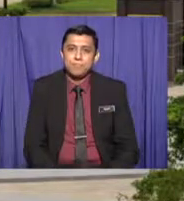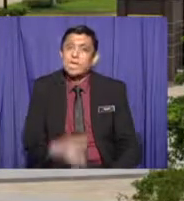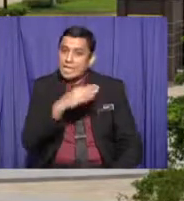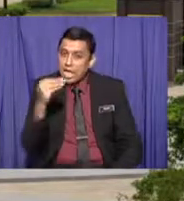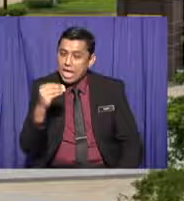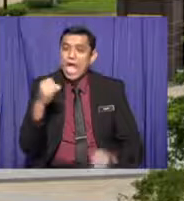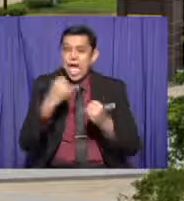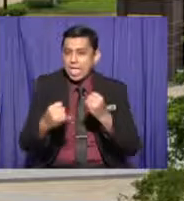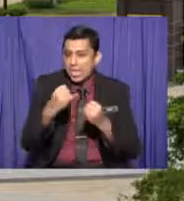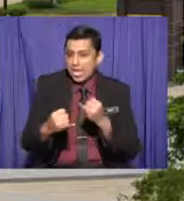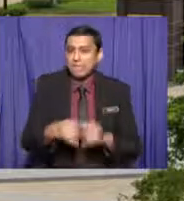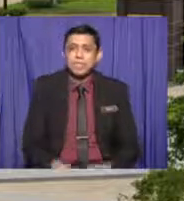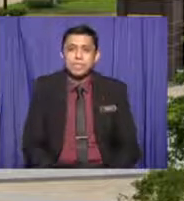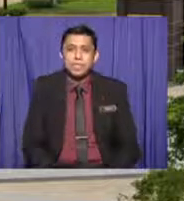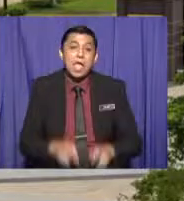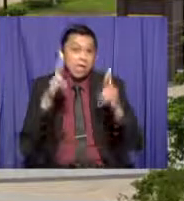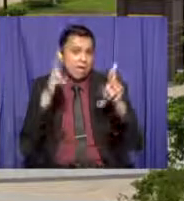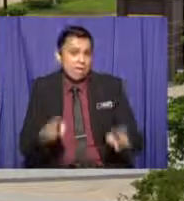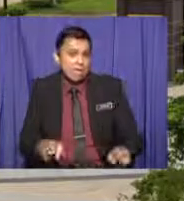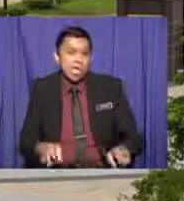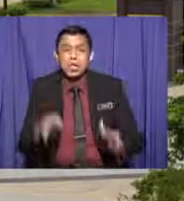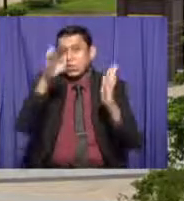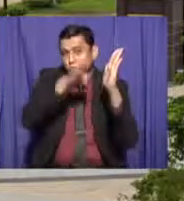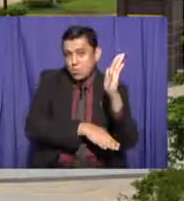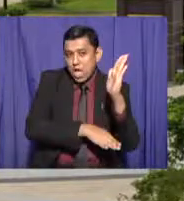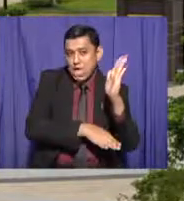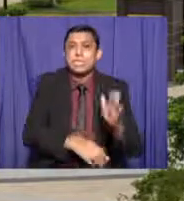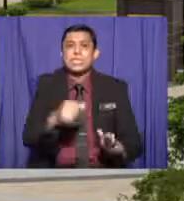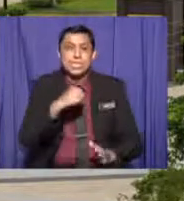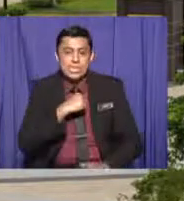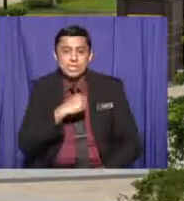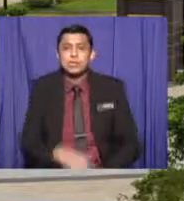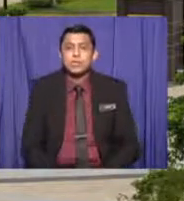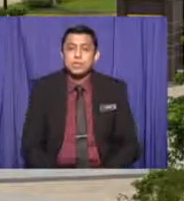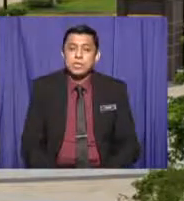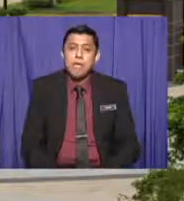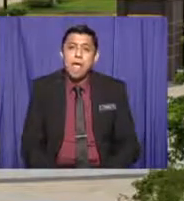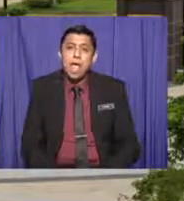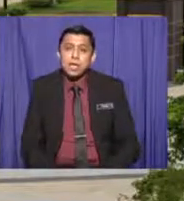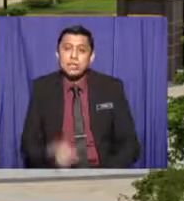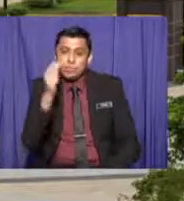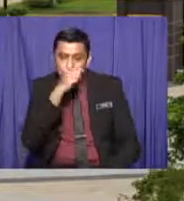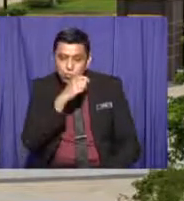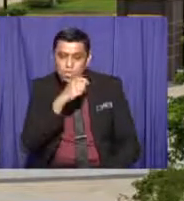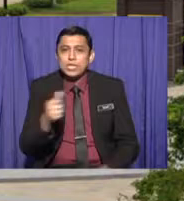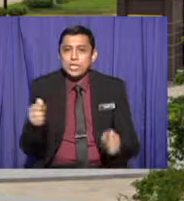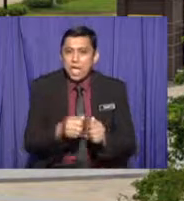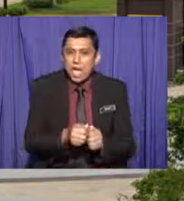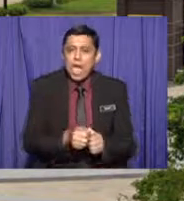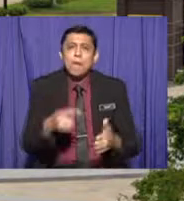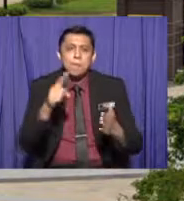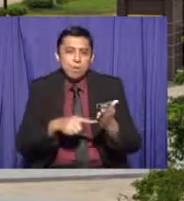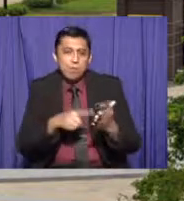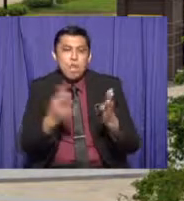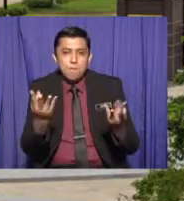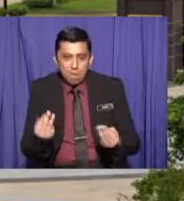Dan akhir sekali, rakyat kurang jati diri dan mudah terpedaya dengan hasutan.